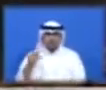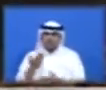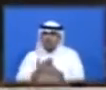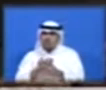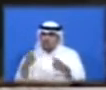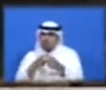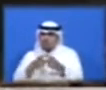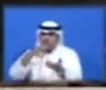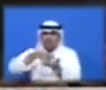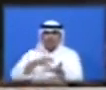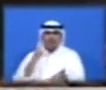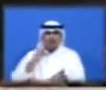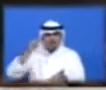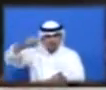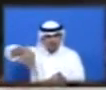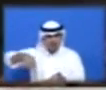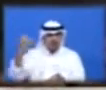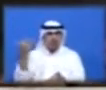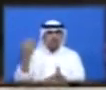الظروف الدقيقة التي تمر فيها المنطقة